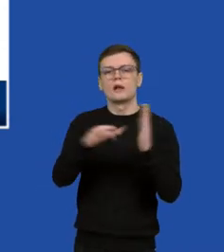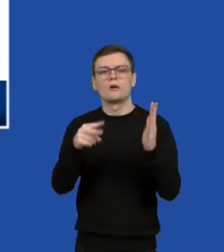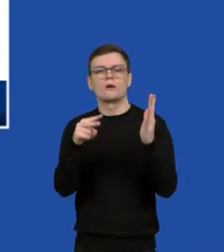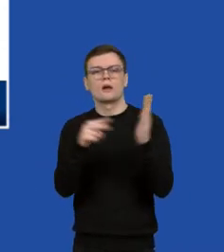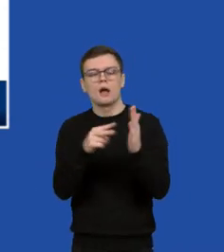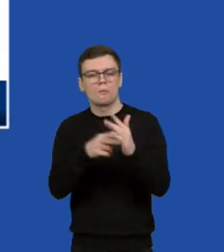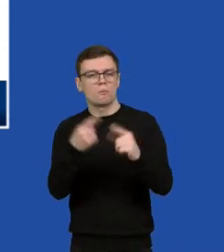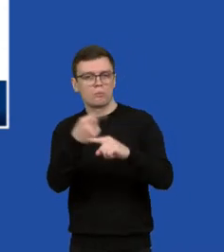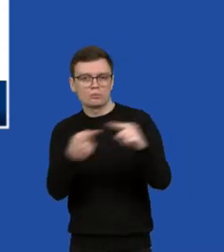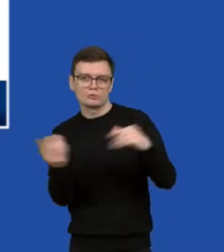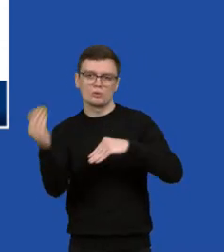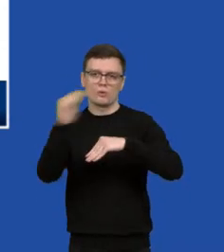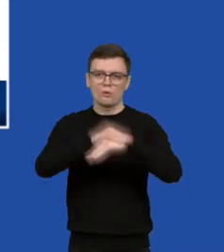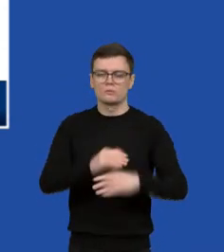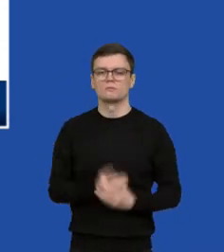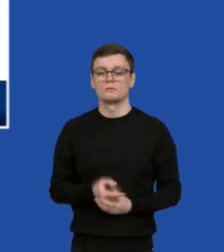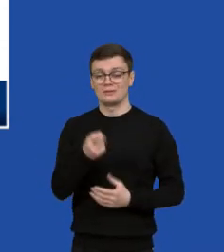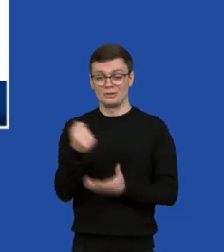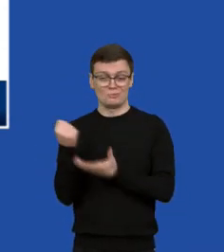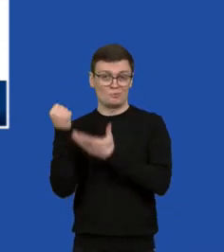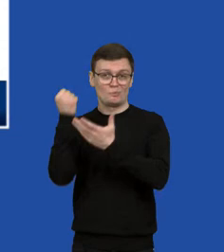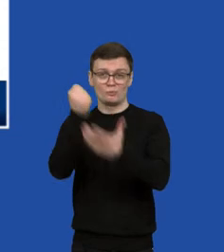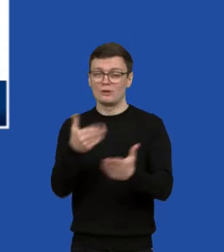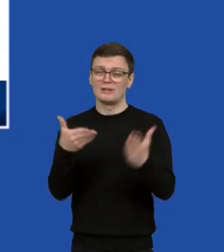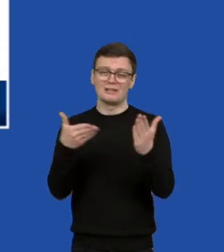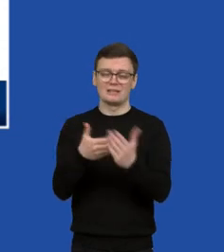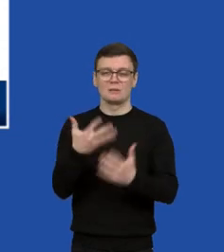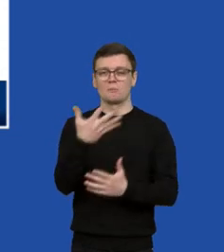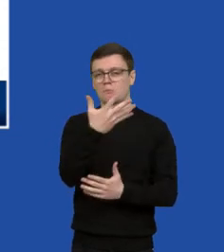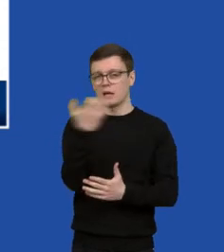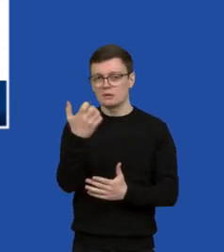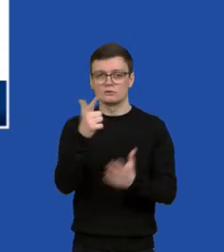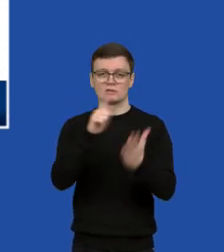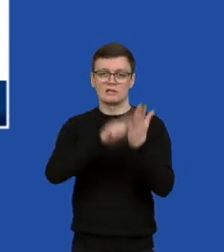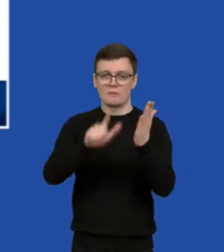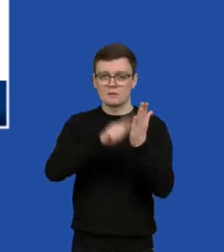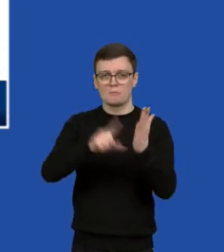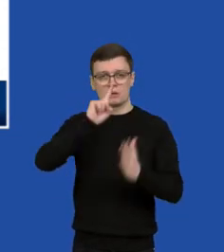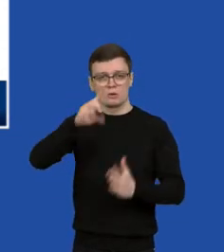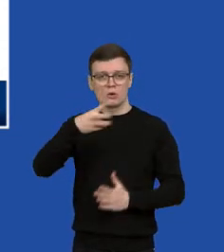kuriam biudžete būtų numatyta iki 570 milijonų eurų.